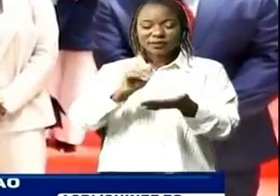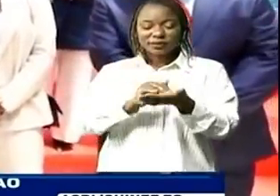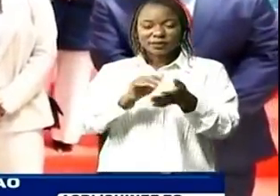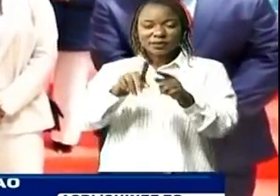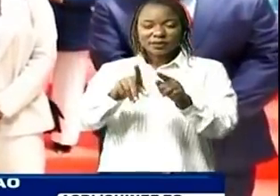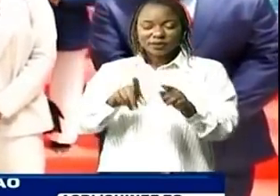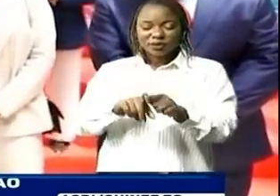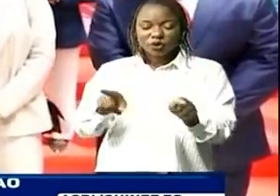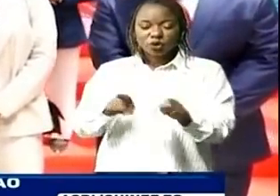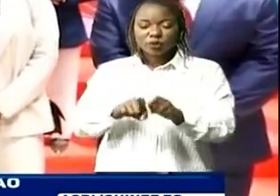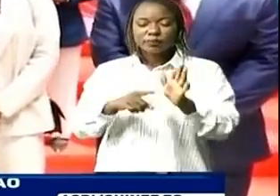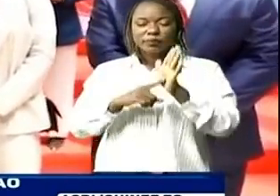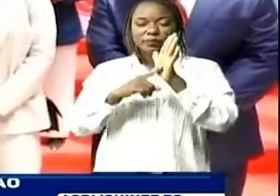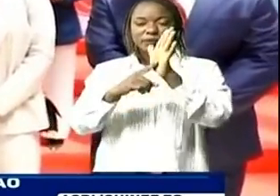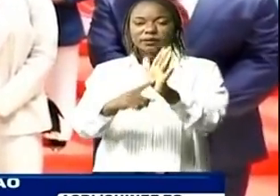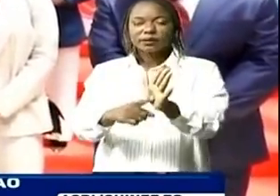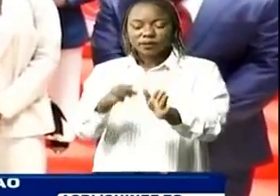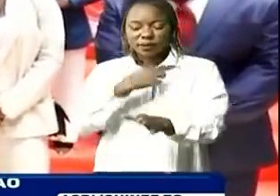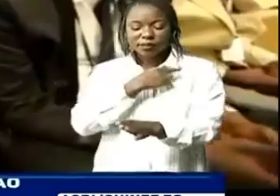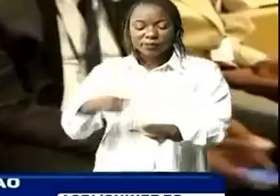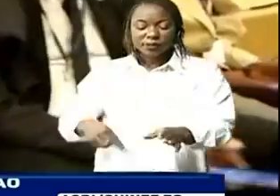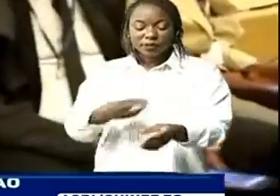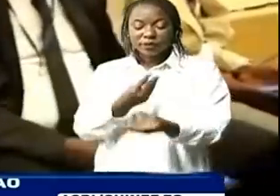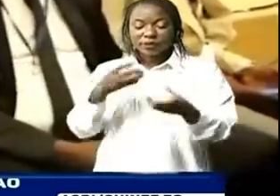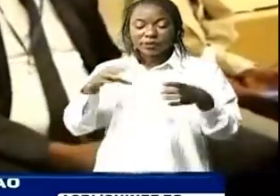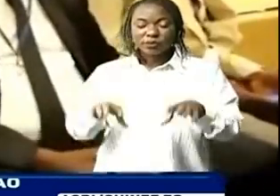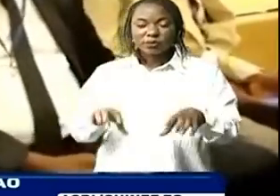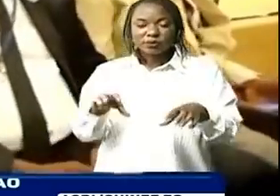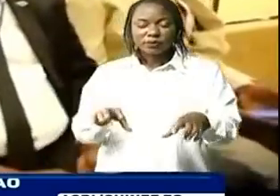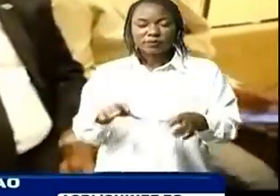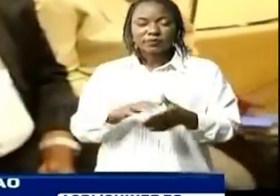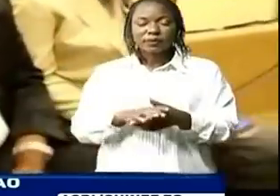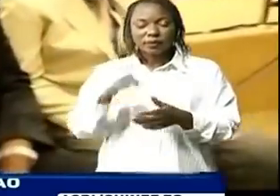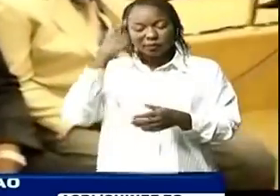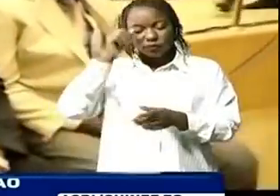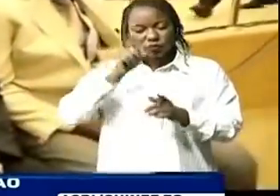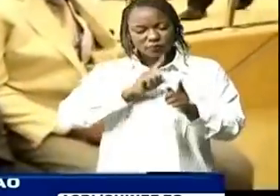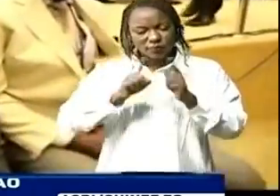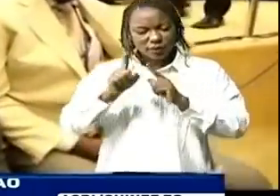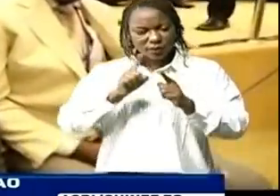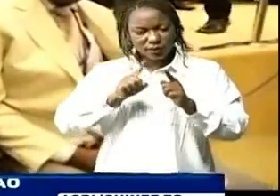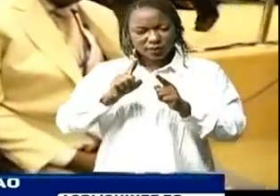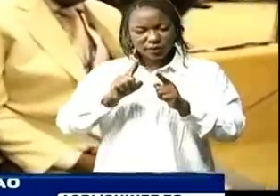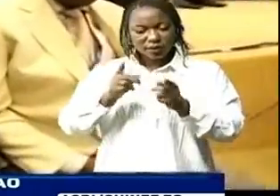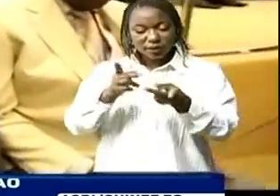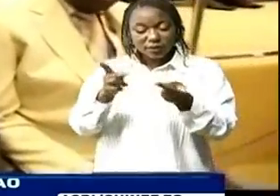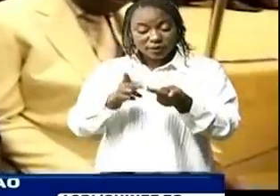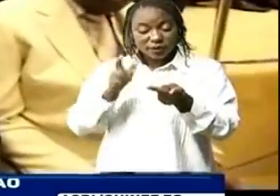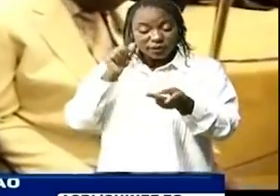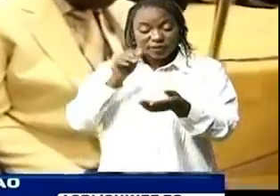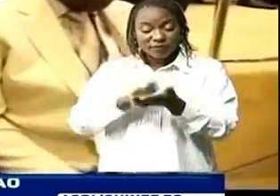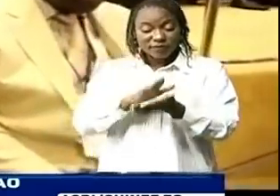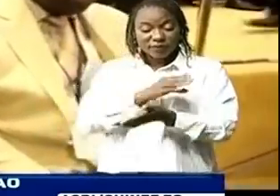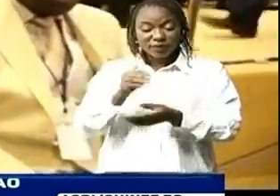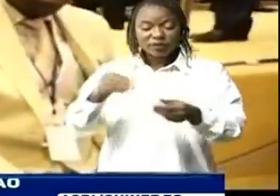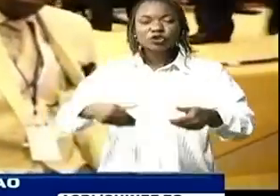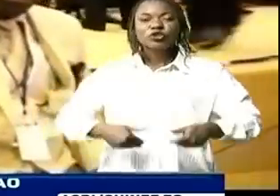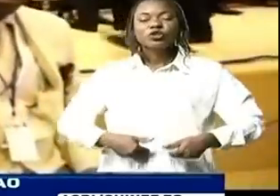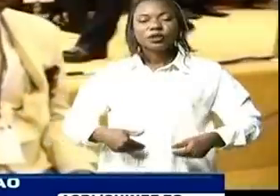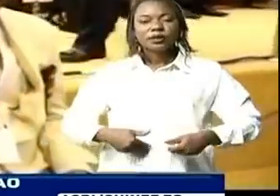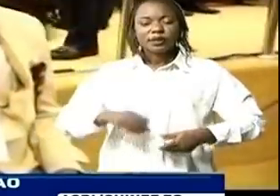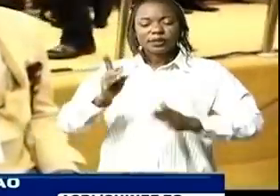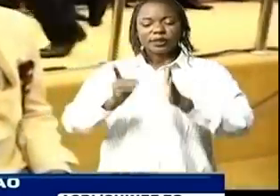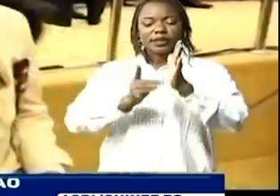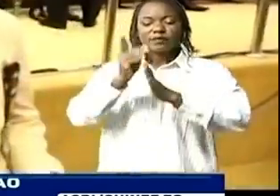que représentant de la République démocratique du Congo. Pour parler de la place de la femme et des jeunes, pratiquement dans les